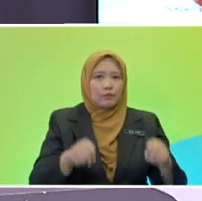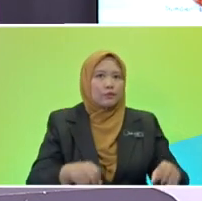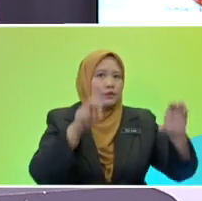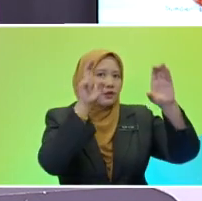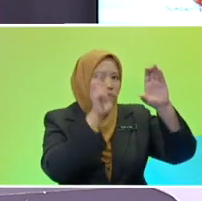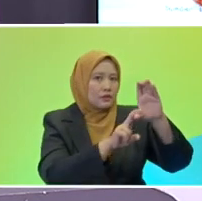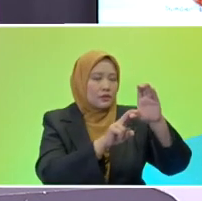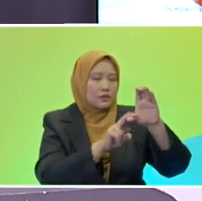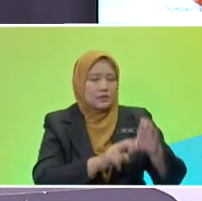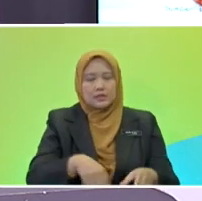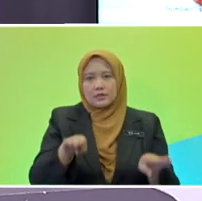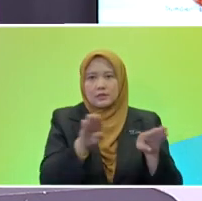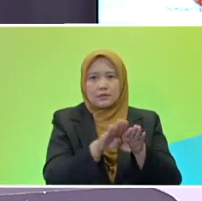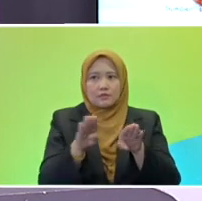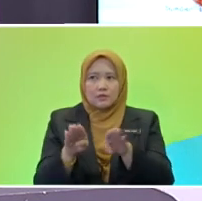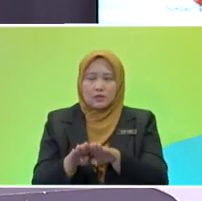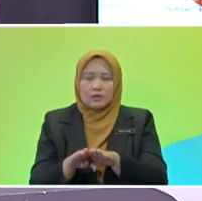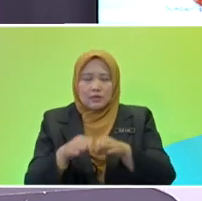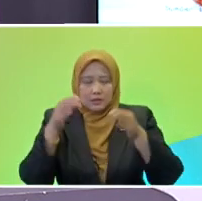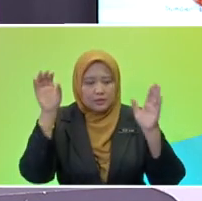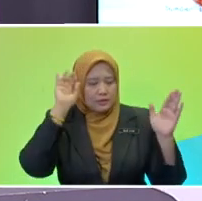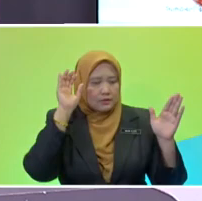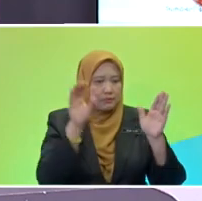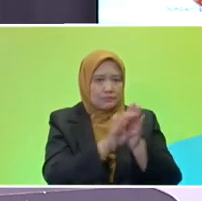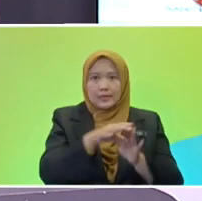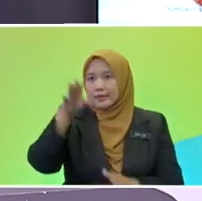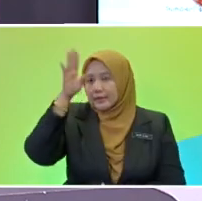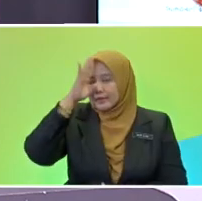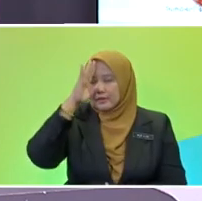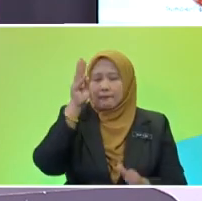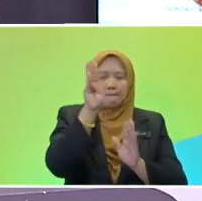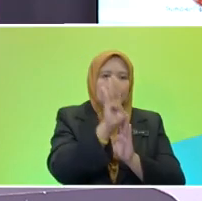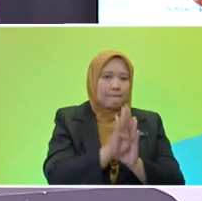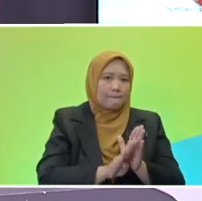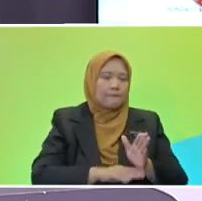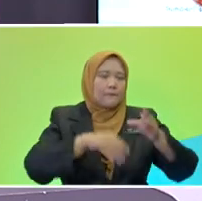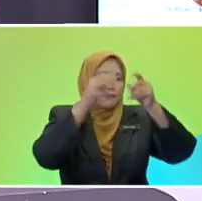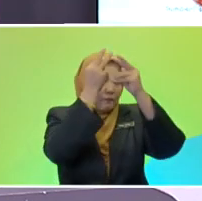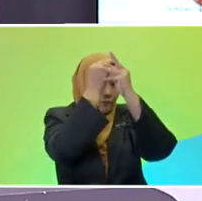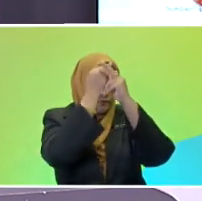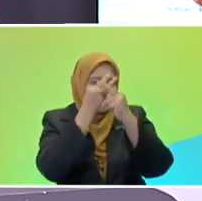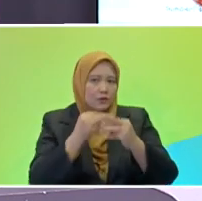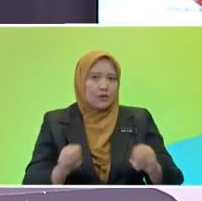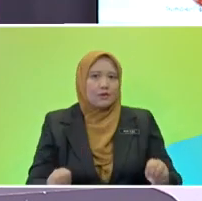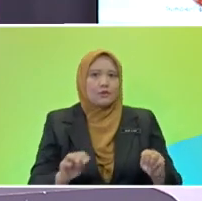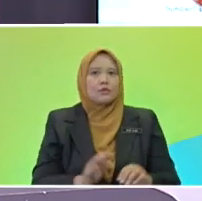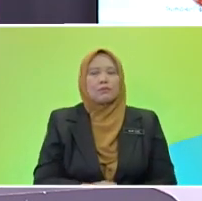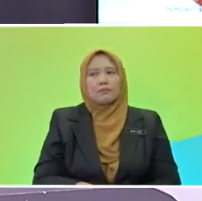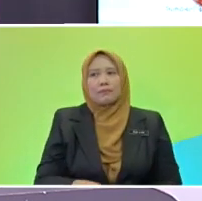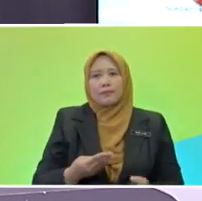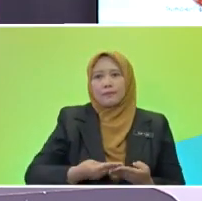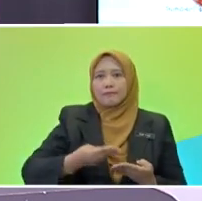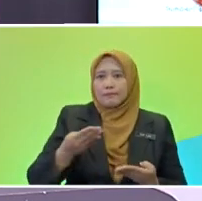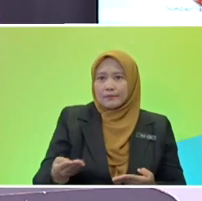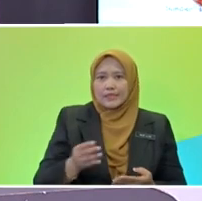gambar kreatif bermaklumat bukan cantik tapi bermaklumat dan memberi kepahaman dan manfaat kepada diri